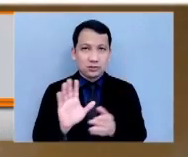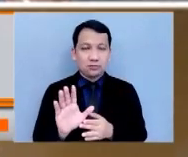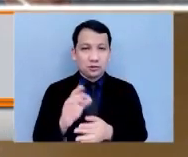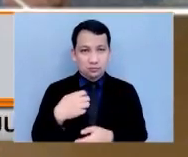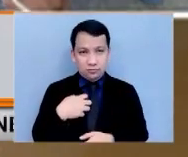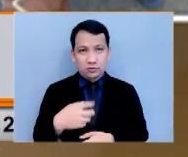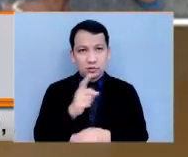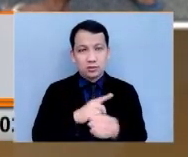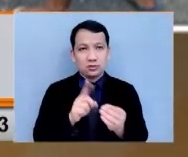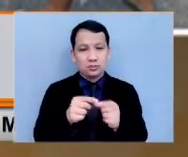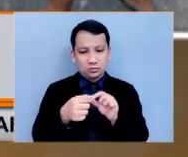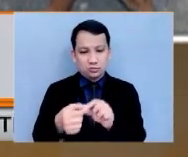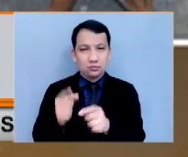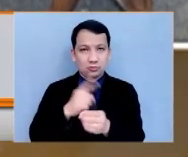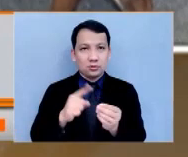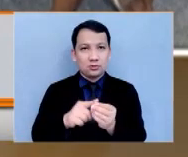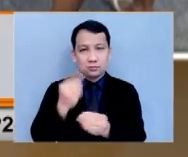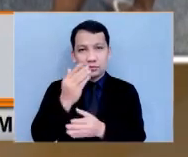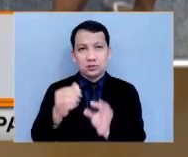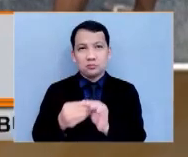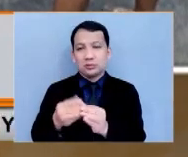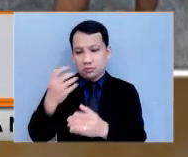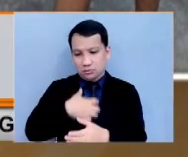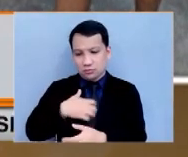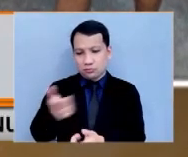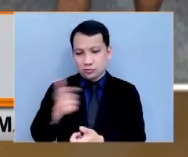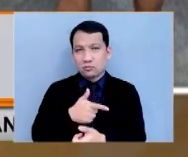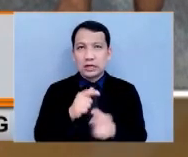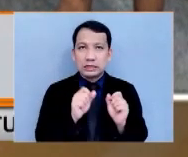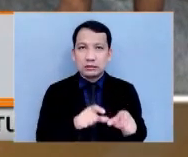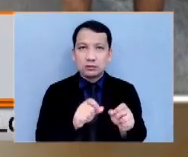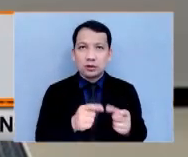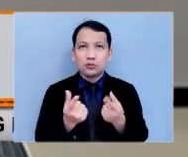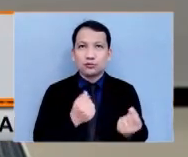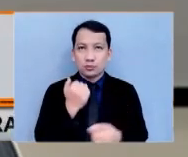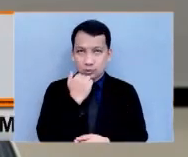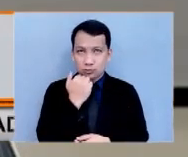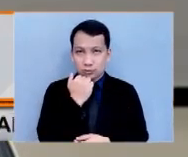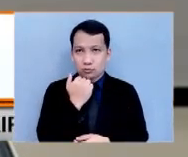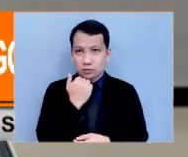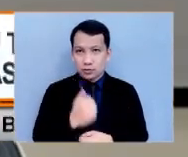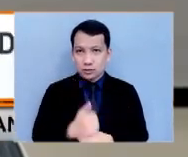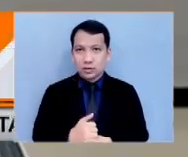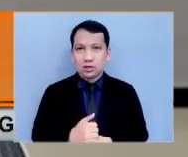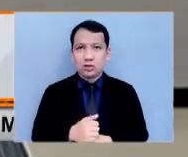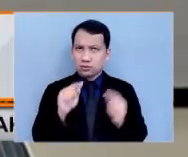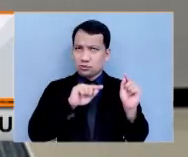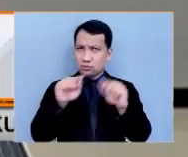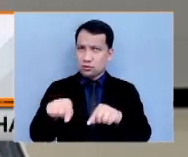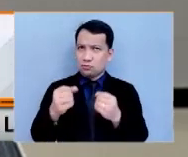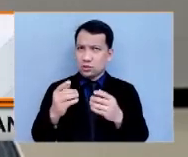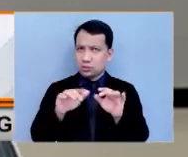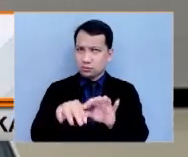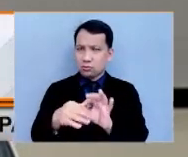ng operasyon matapos makatanggap ng mga sumbong tungkol sa ilegal na gawain ng suspect. Marami daw pumapasok doon sa kanila